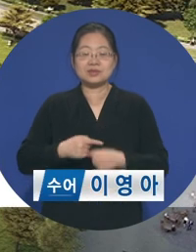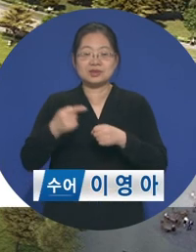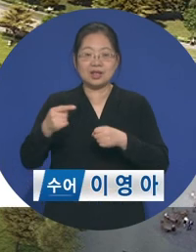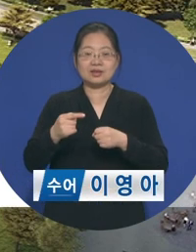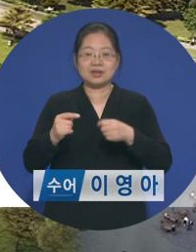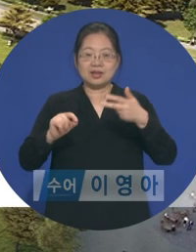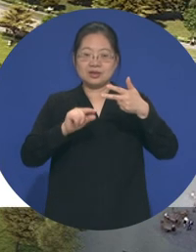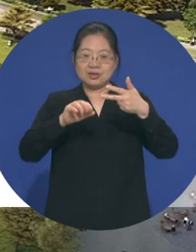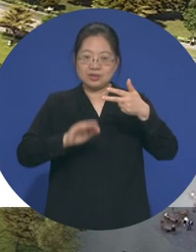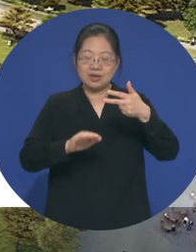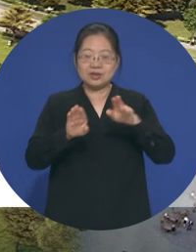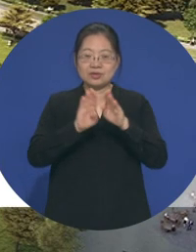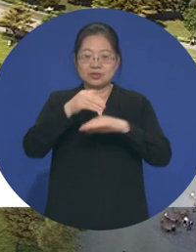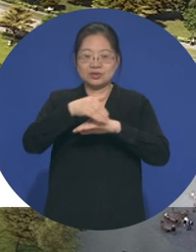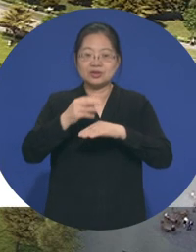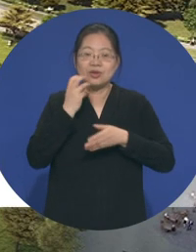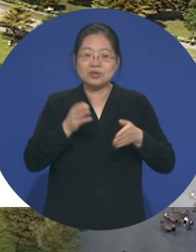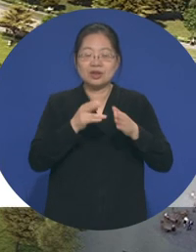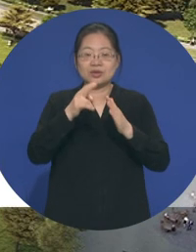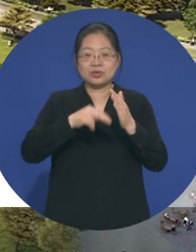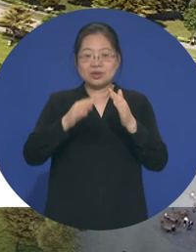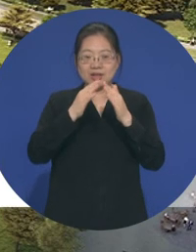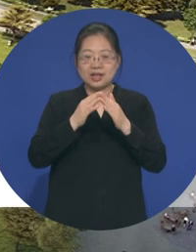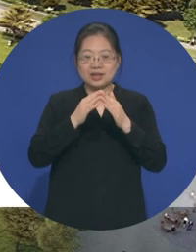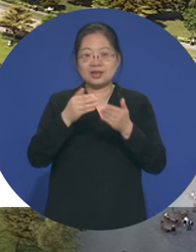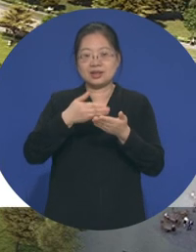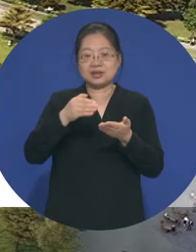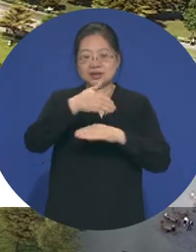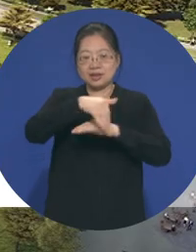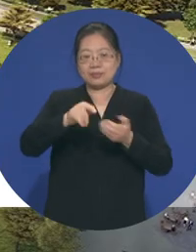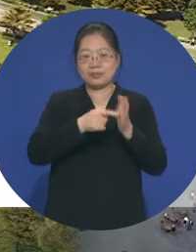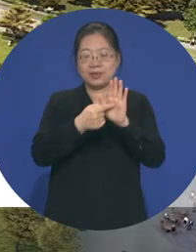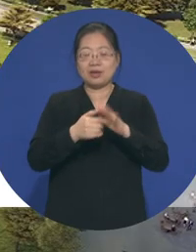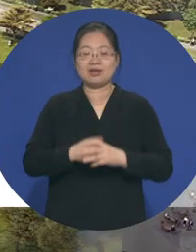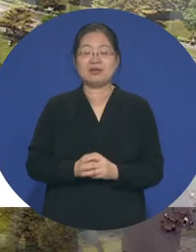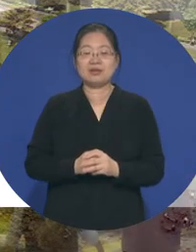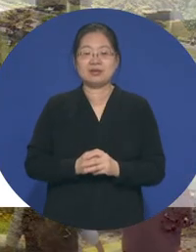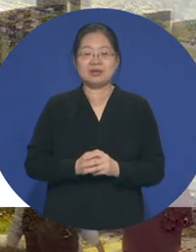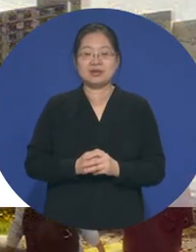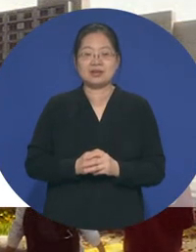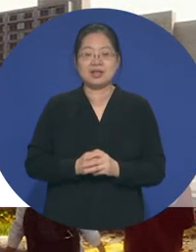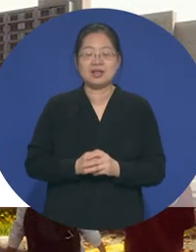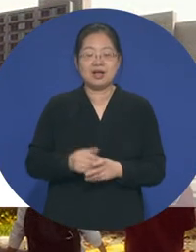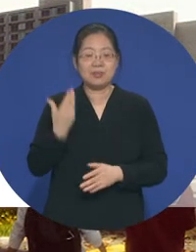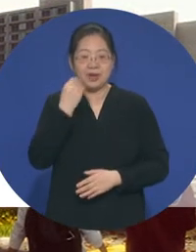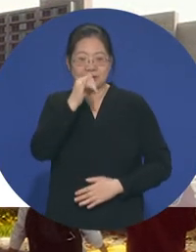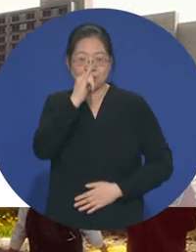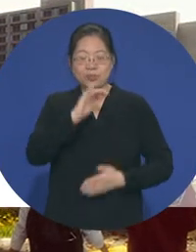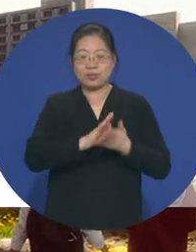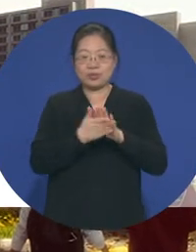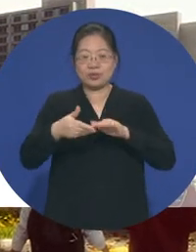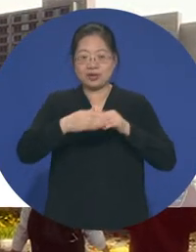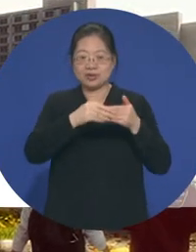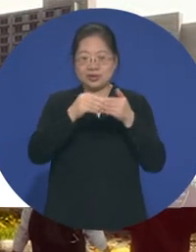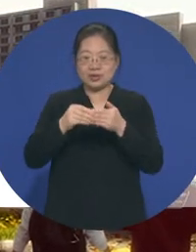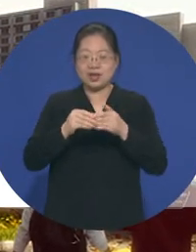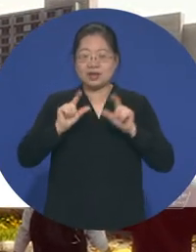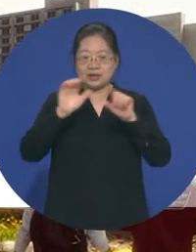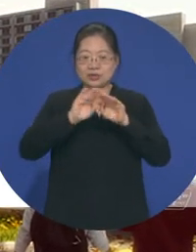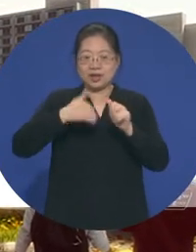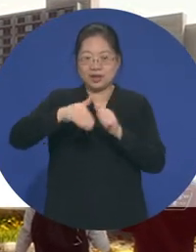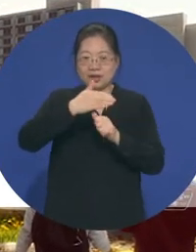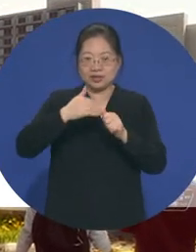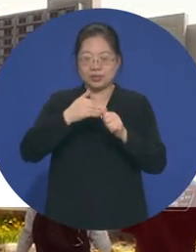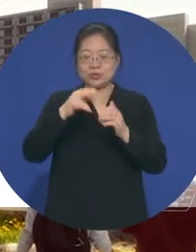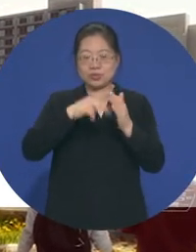내년 하반기 개관 예정인 경기 도서관의 청사진이 나왔습니다 경기도는 끌림이 있고 변화를 선도하는 기후환경